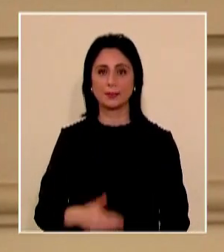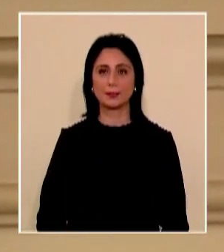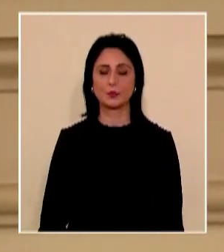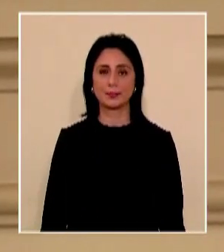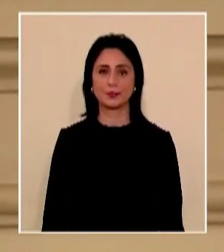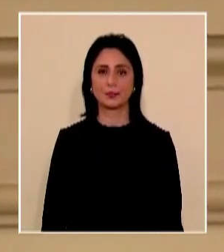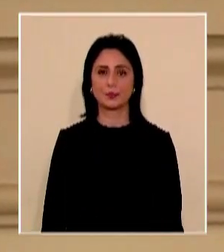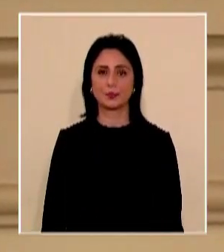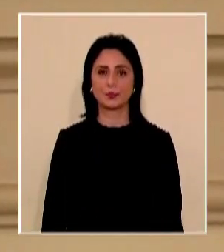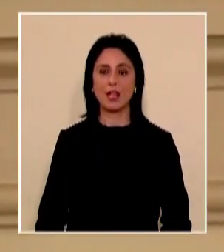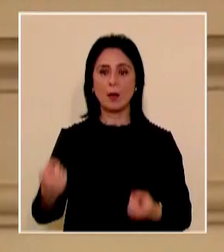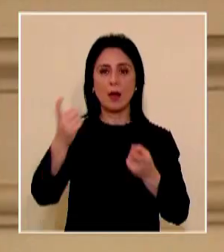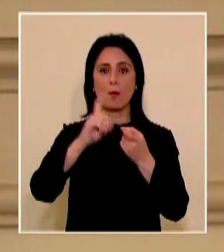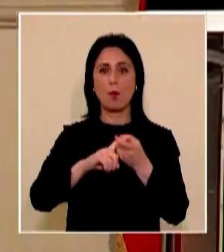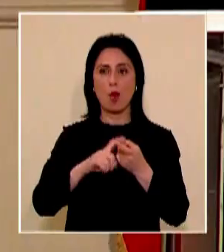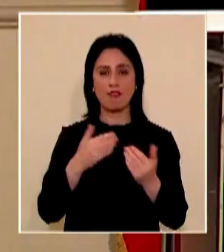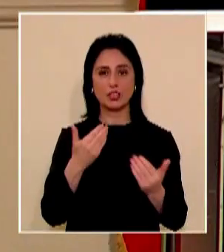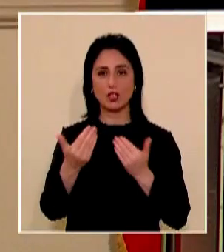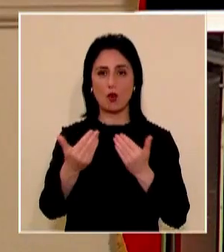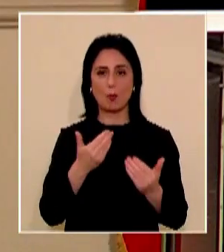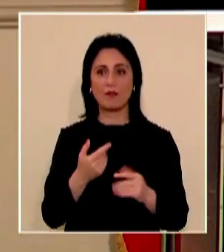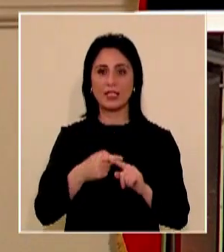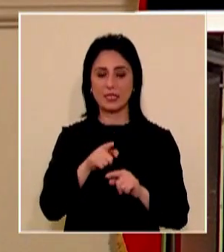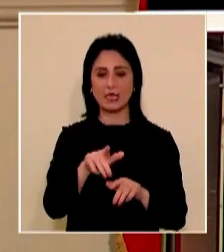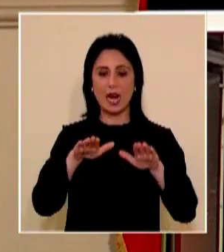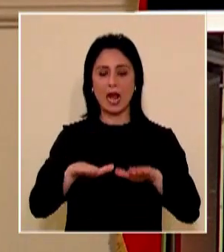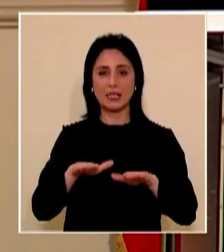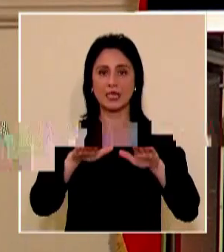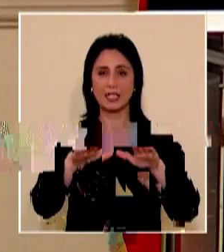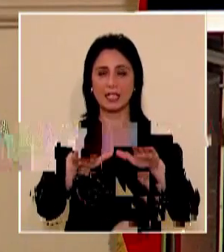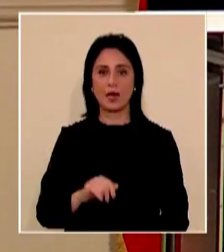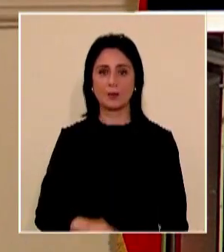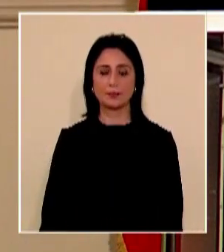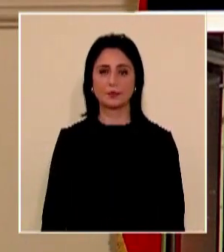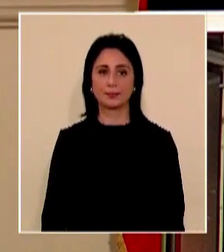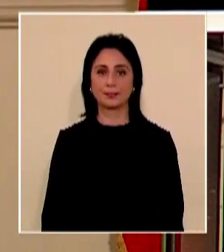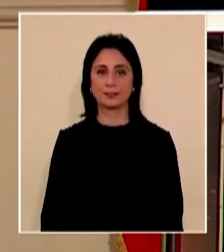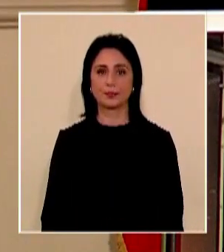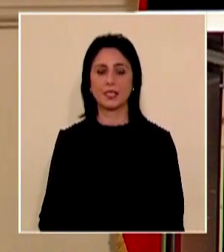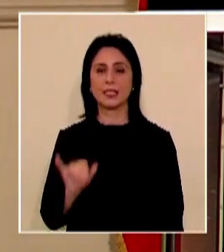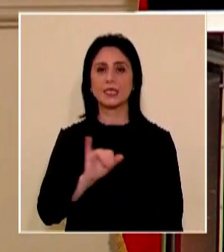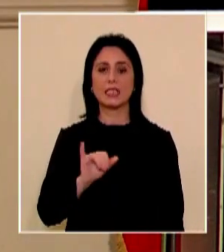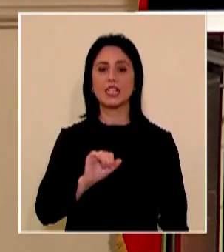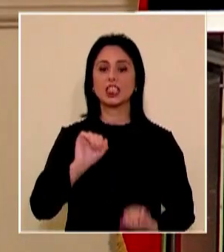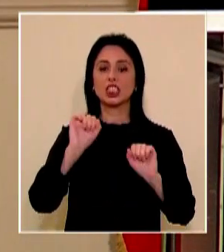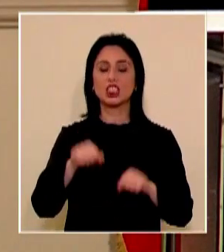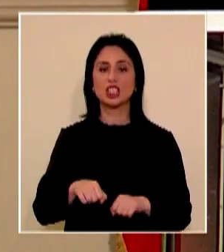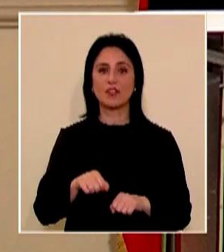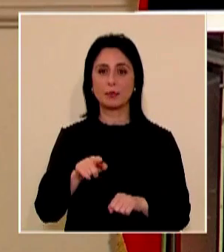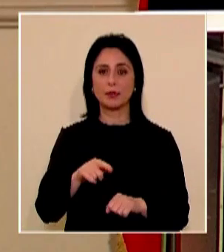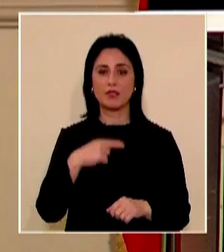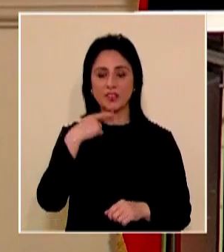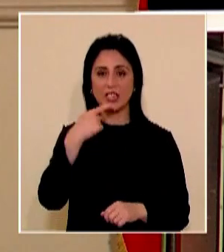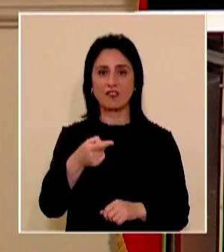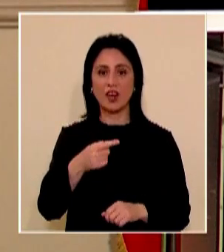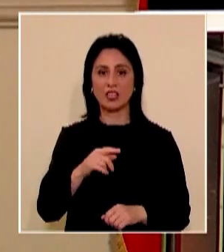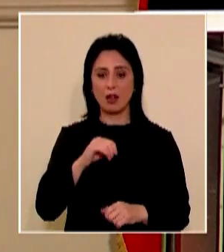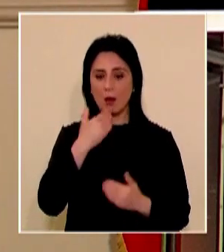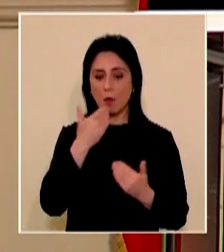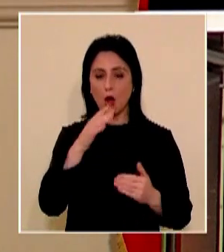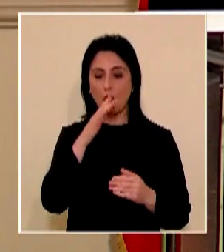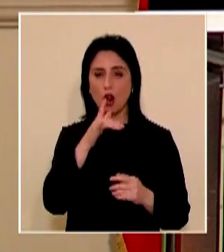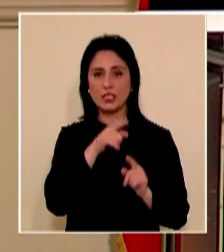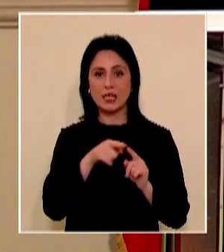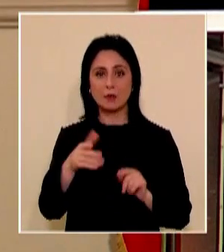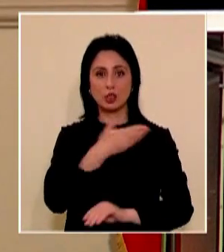którego przejawów jest bardzo wiele, zarówno tutaj w Tbilisi i w innych miejscach, jak i bez problemu możemy i w Polsce mówimy dużo o tym w ostatnich dniach. Cieszę